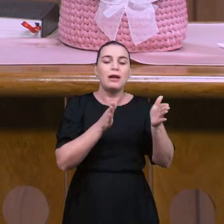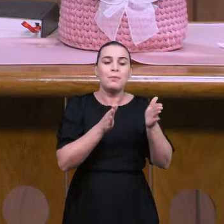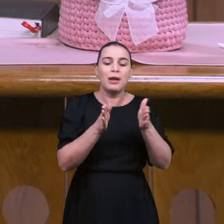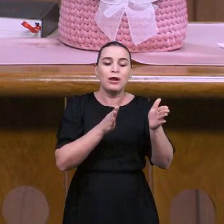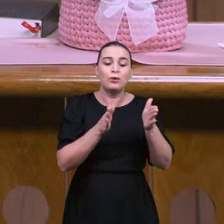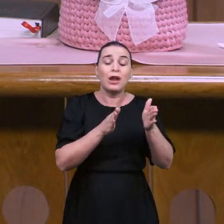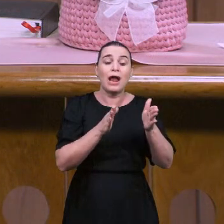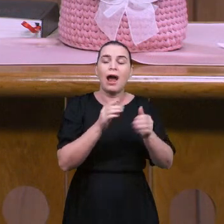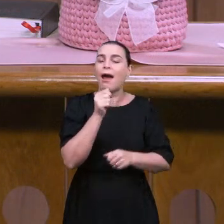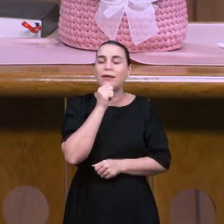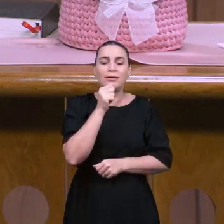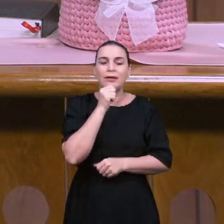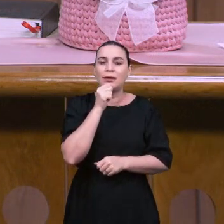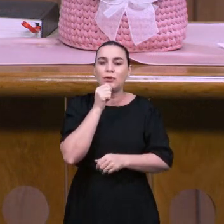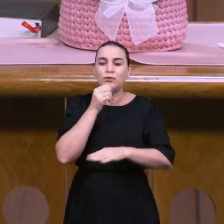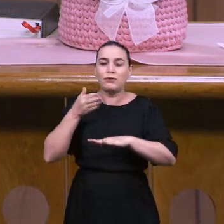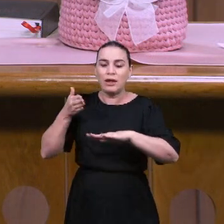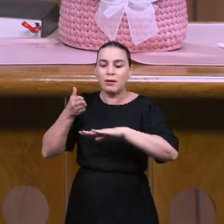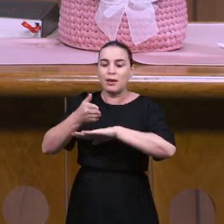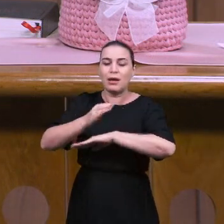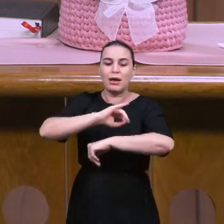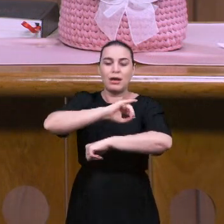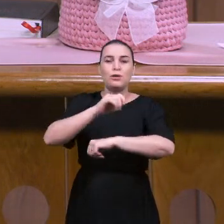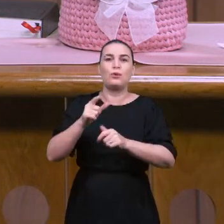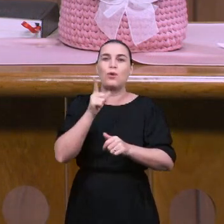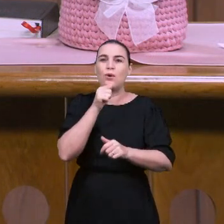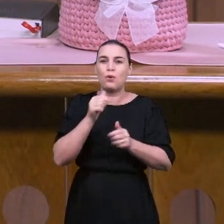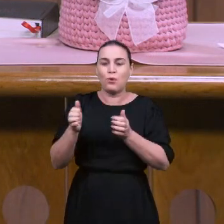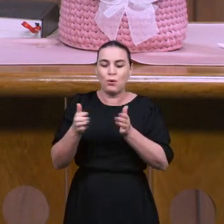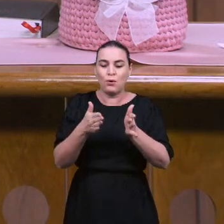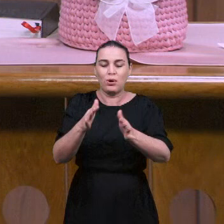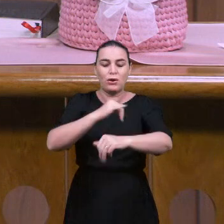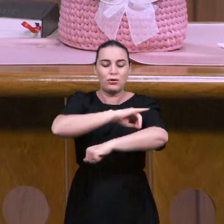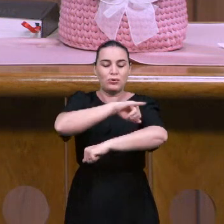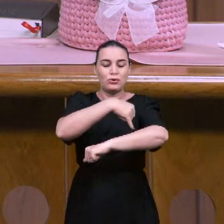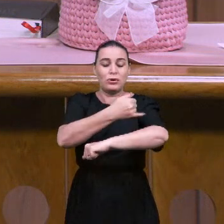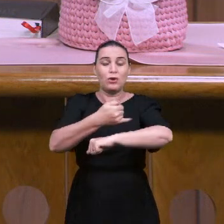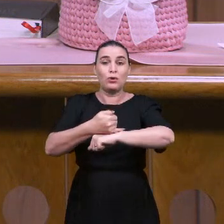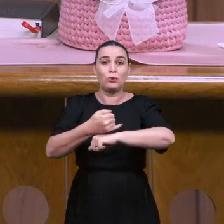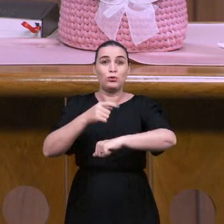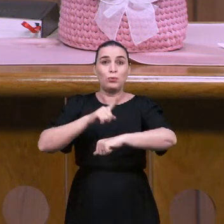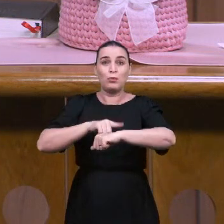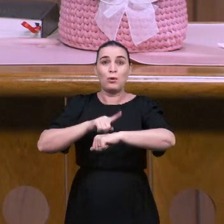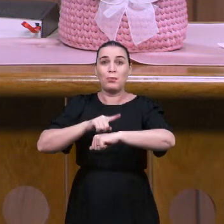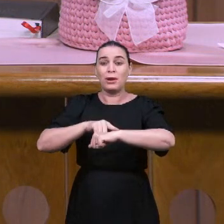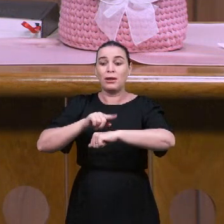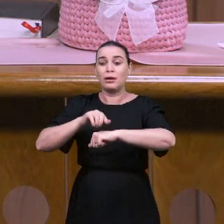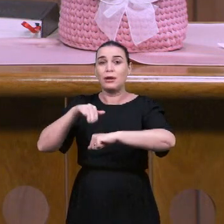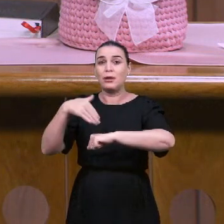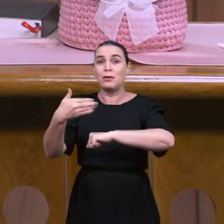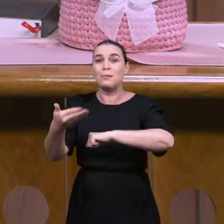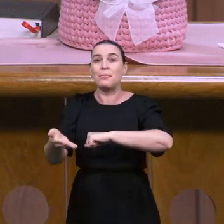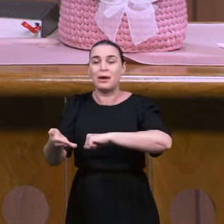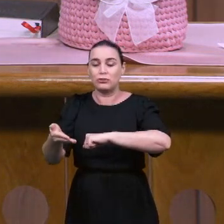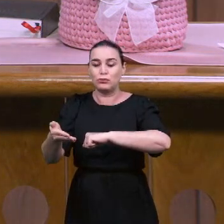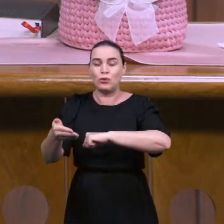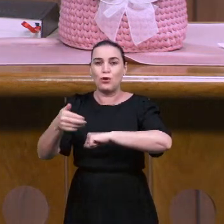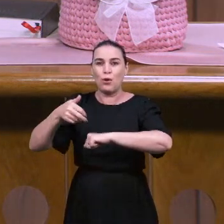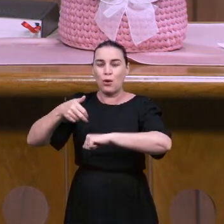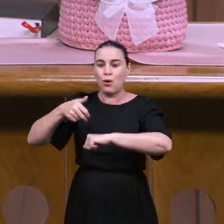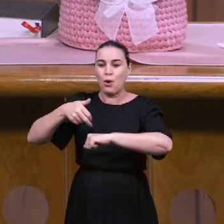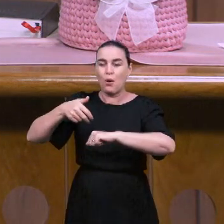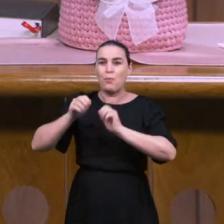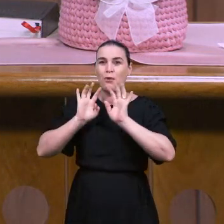le fleuve, le Jourdain, quand ils sont passés de l'autre côté, ils devraient acheter la